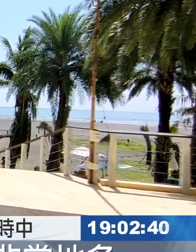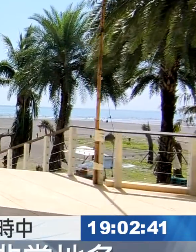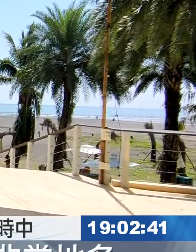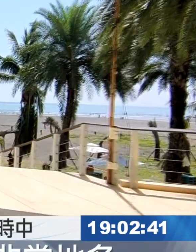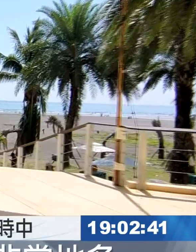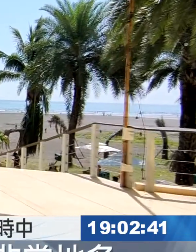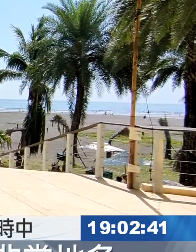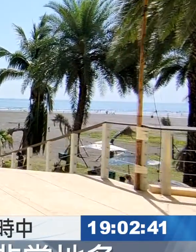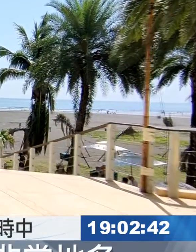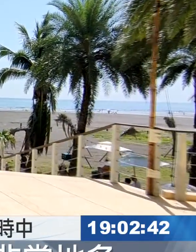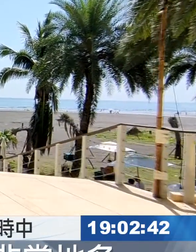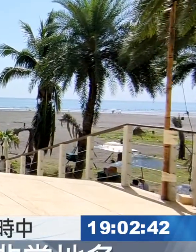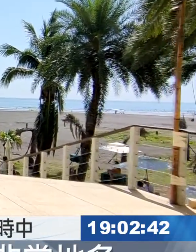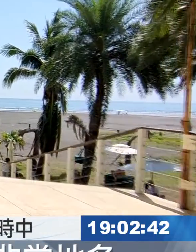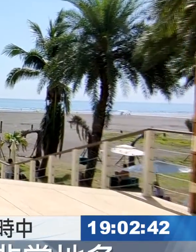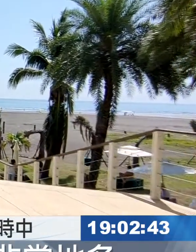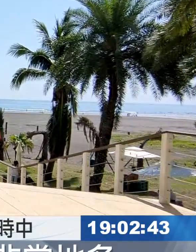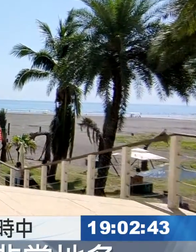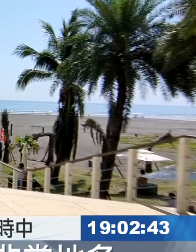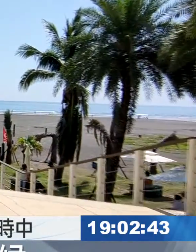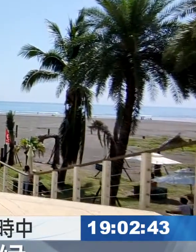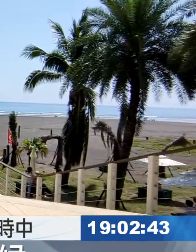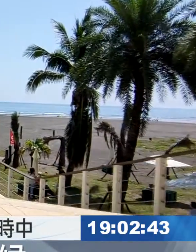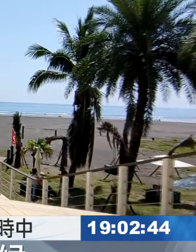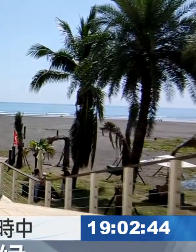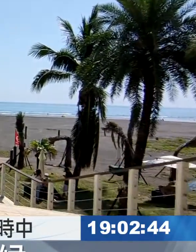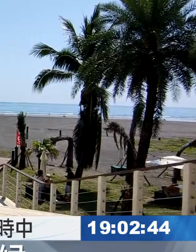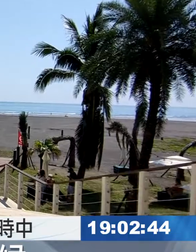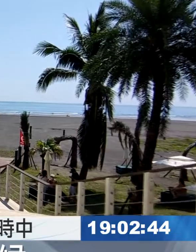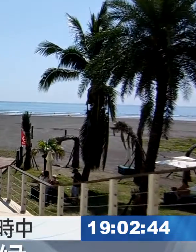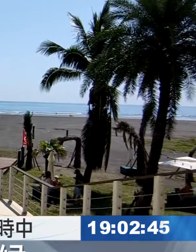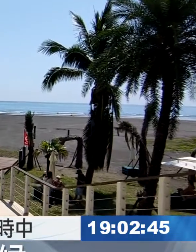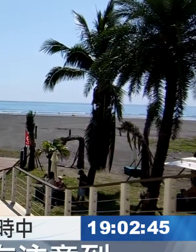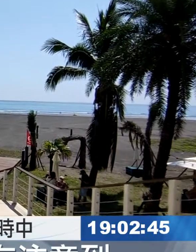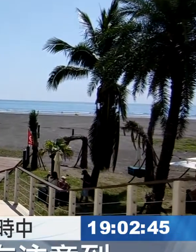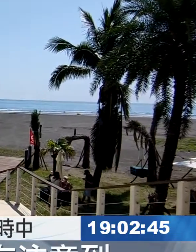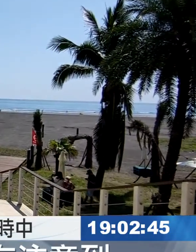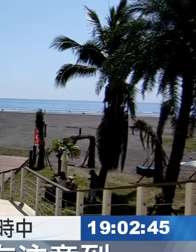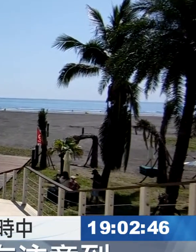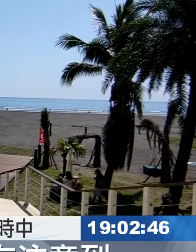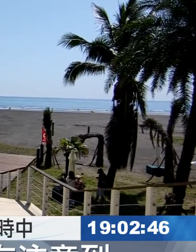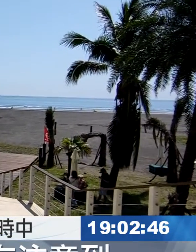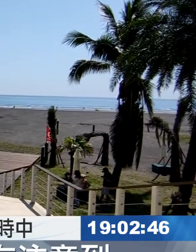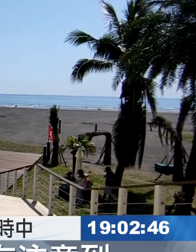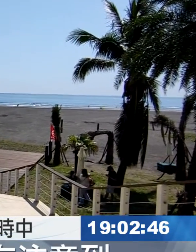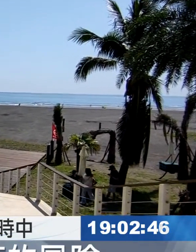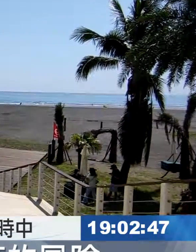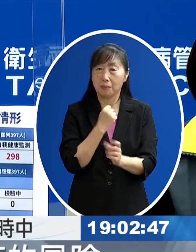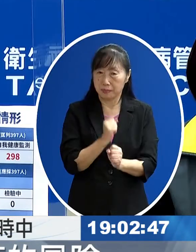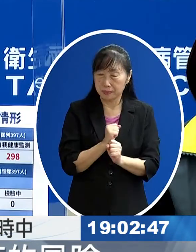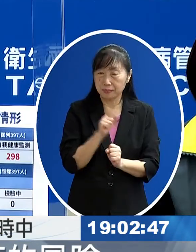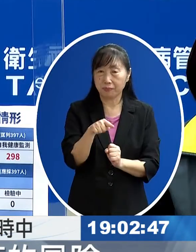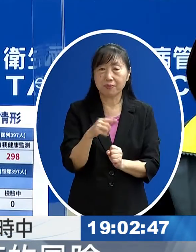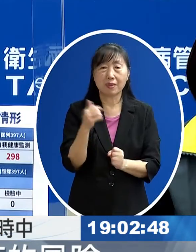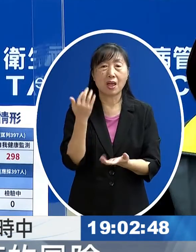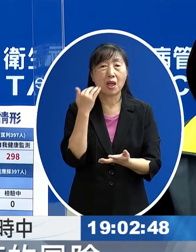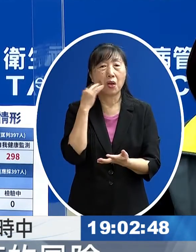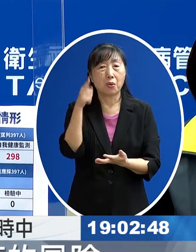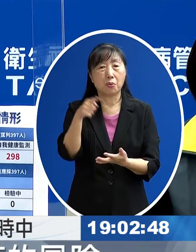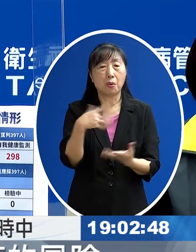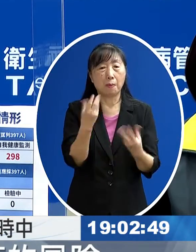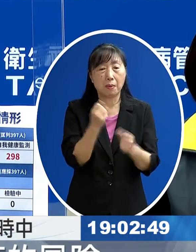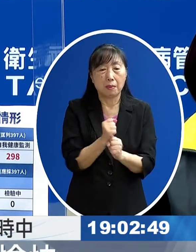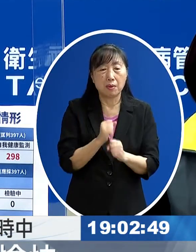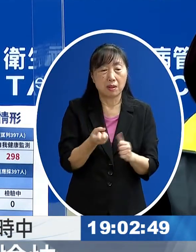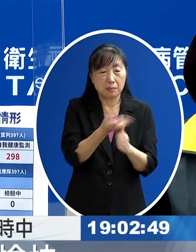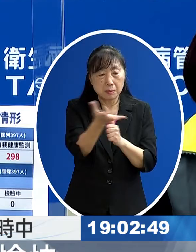天这两天出游人非常的多，一玩开来了，有时候这些事情都没有注意到，将会增加我们染疫的风